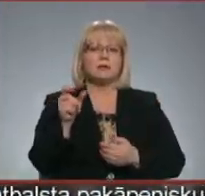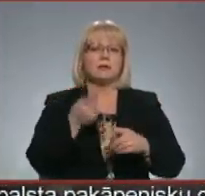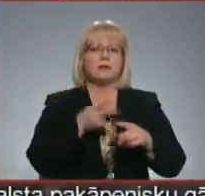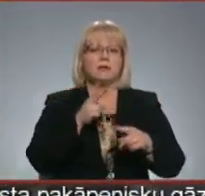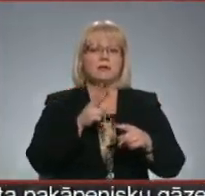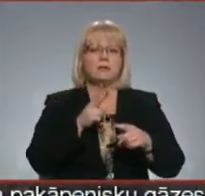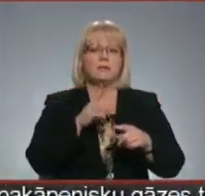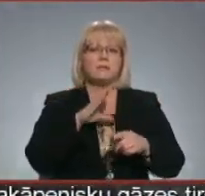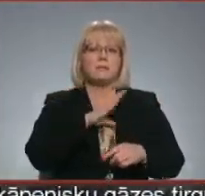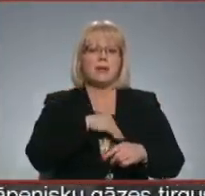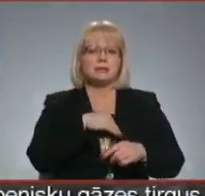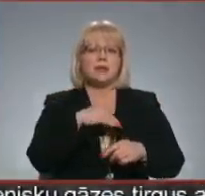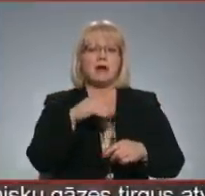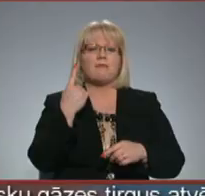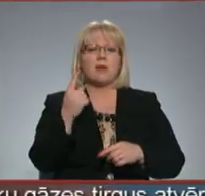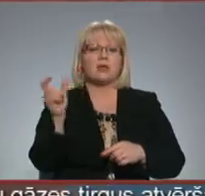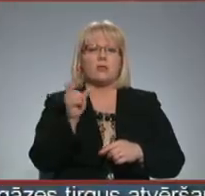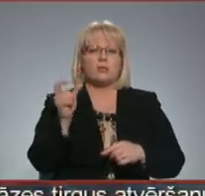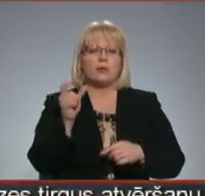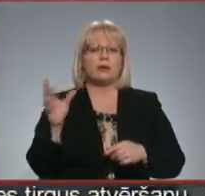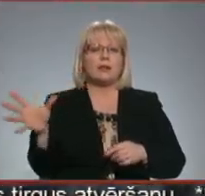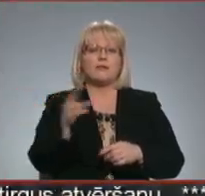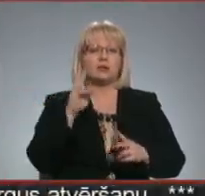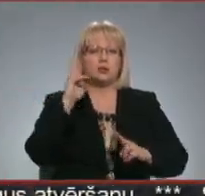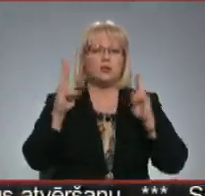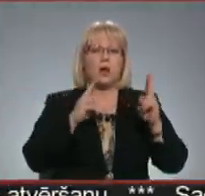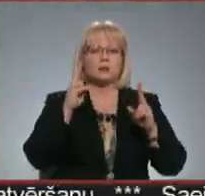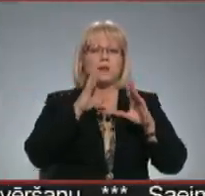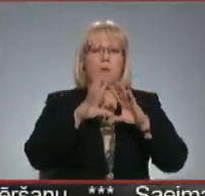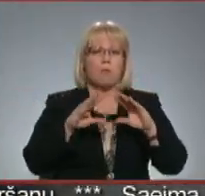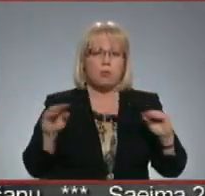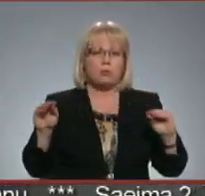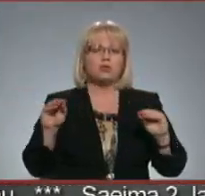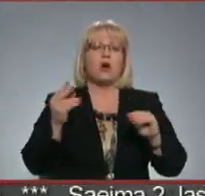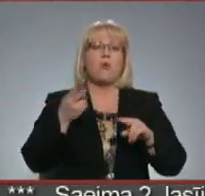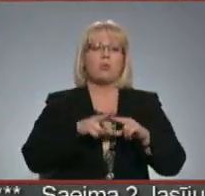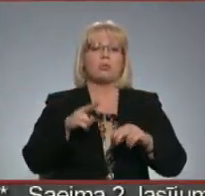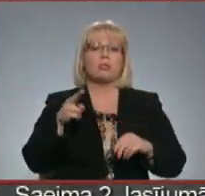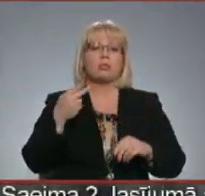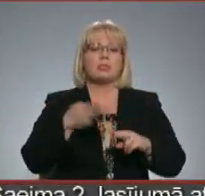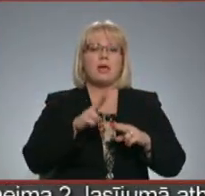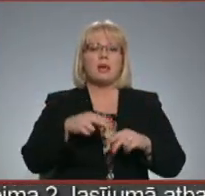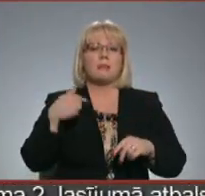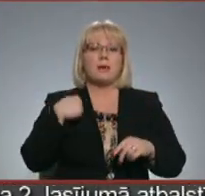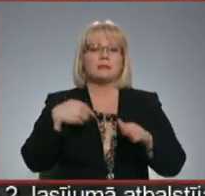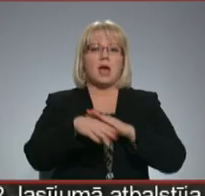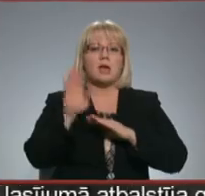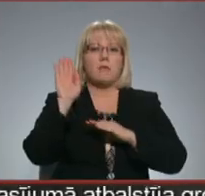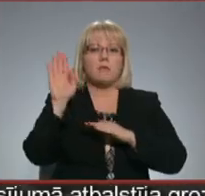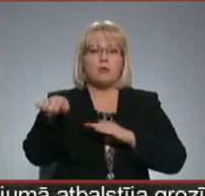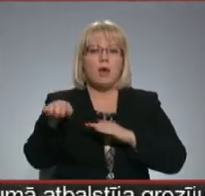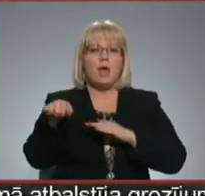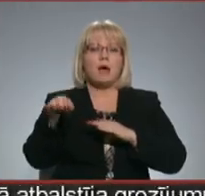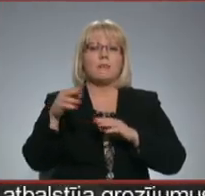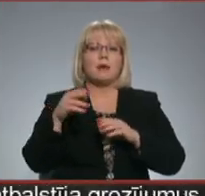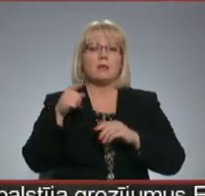Tāpēc tam vienu brīdi viss troksnis apklusa, un tad, kad mēs jau gājām prom no Maidana, tad